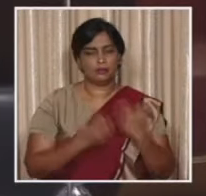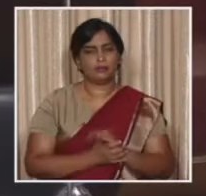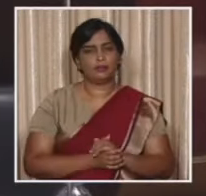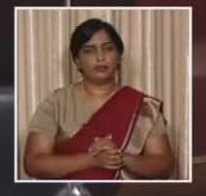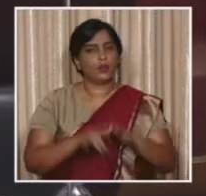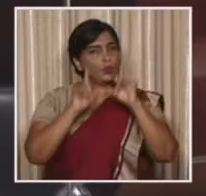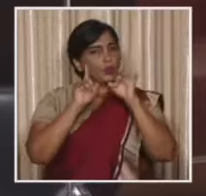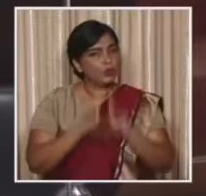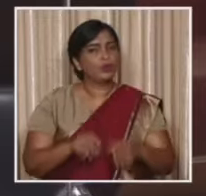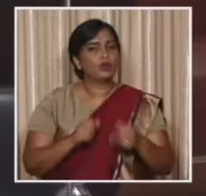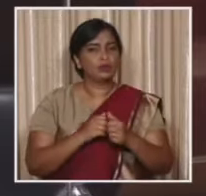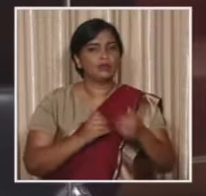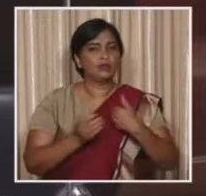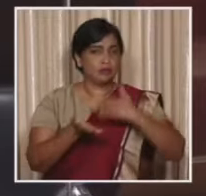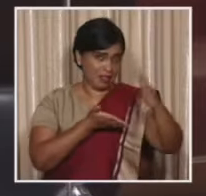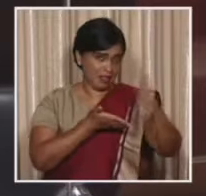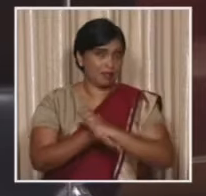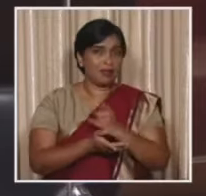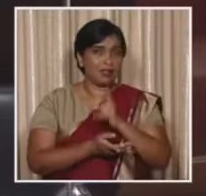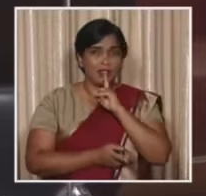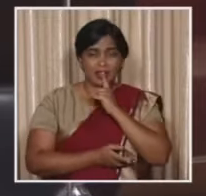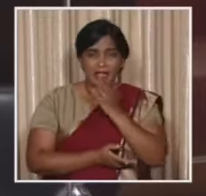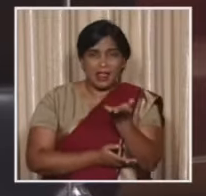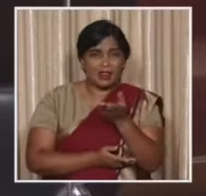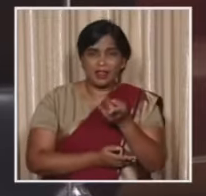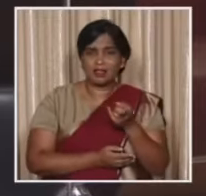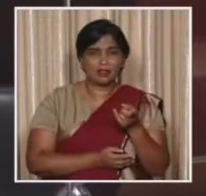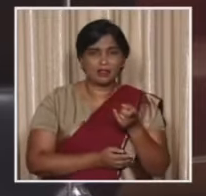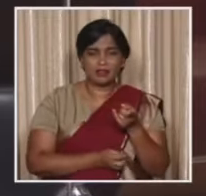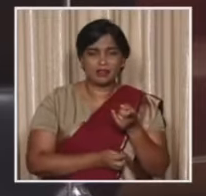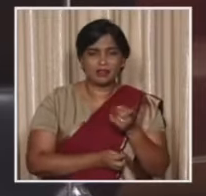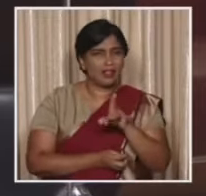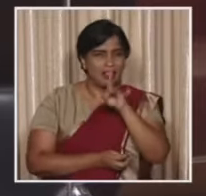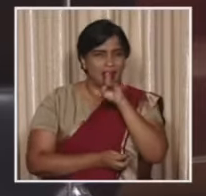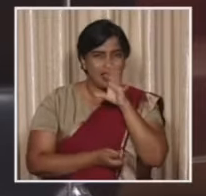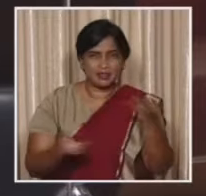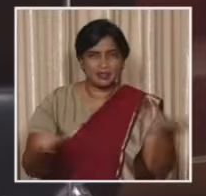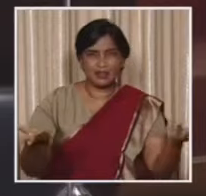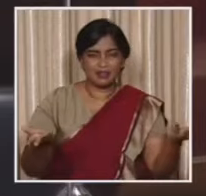ඉතින් මෙහෙම කරලා අපේ සහයෝගය ඉල්ලන ලැජ්ජ නැද්ද?